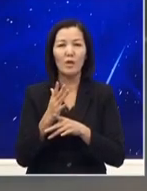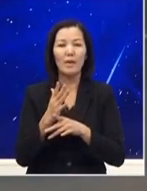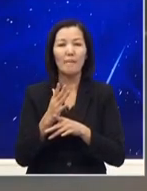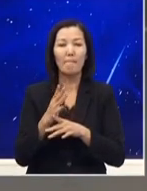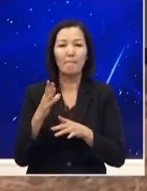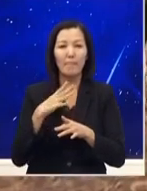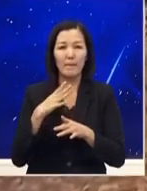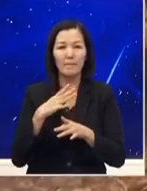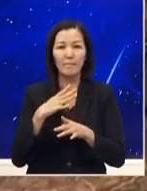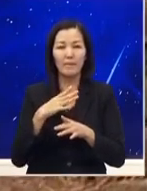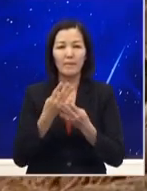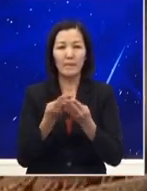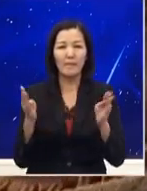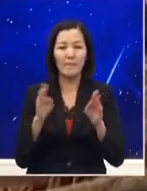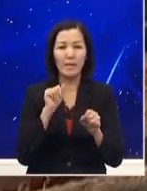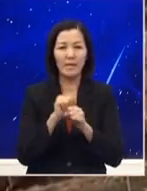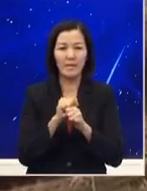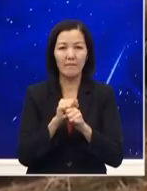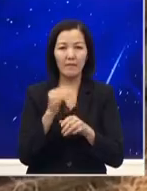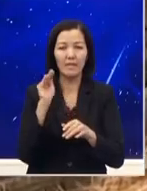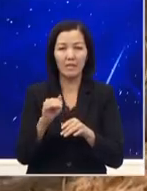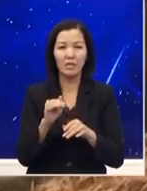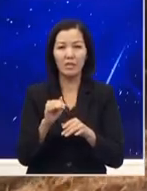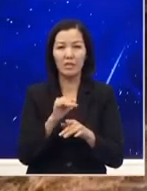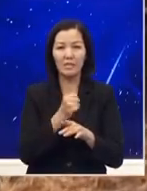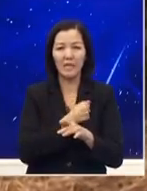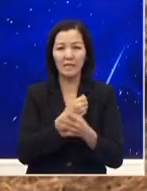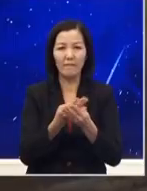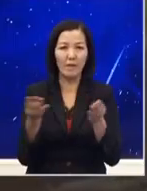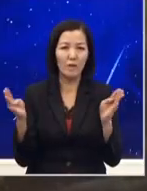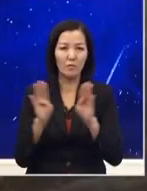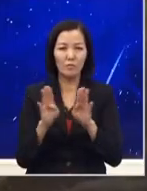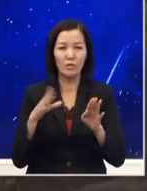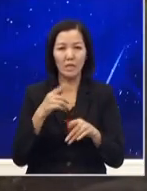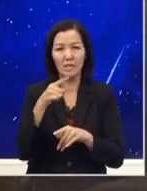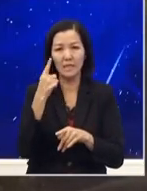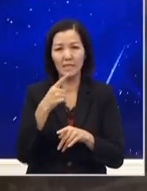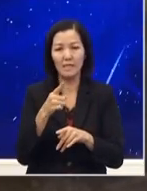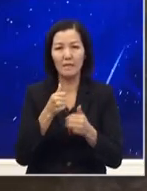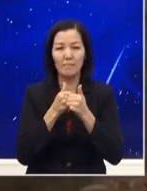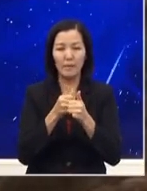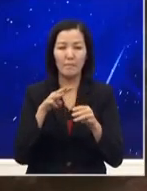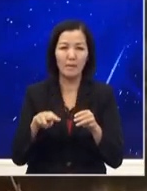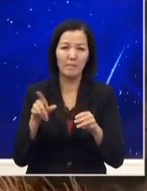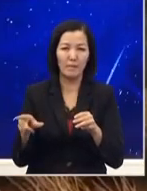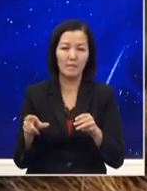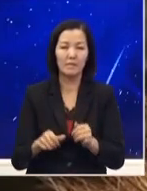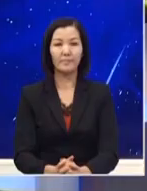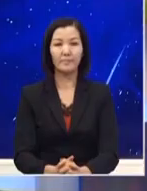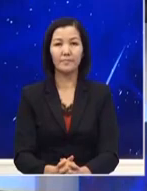укрепрайоны были бы заблокированы, и тысячи наших солдат попали бы в окружение, сказал армянский премьер.